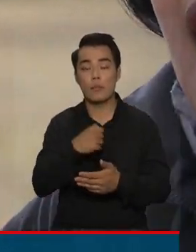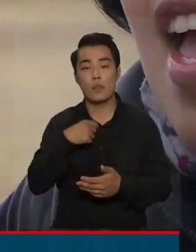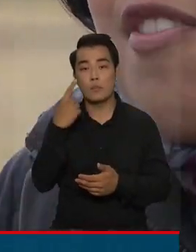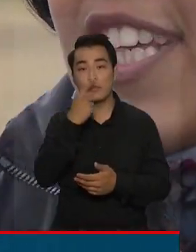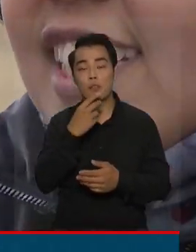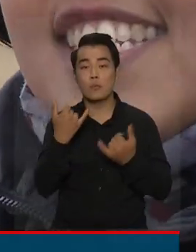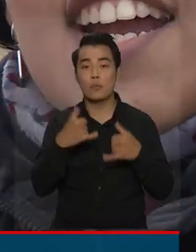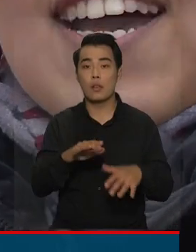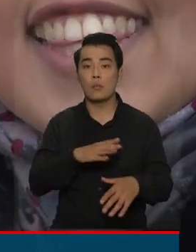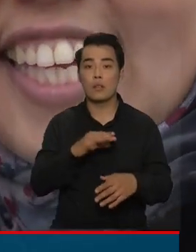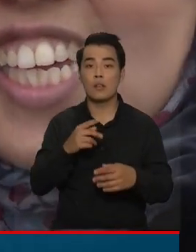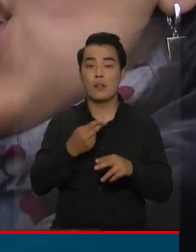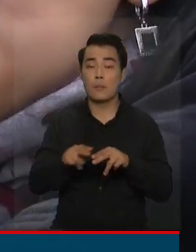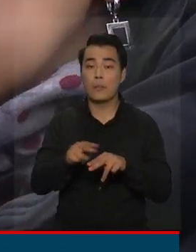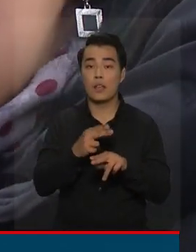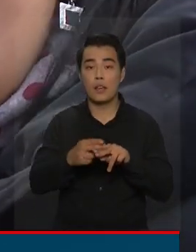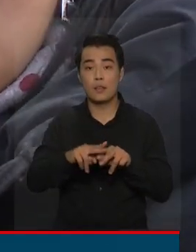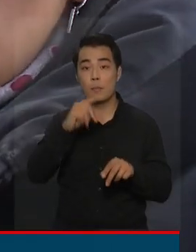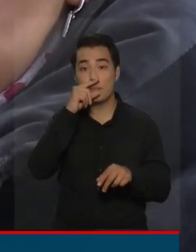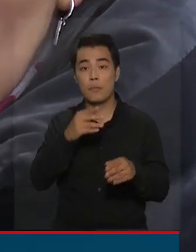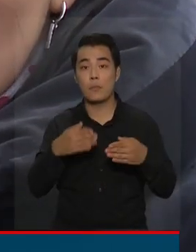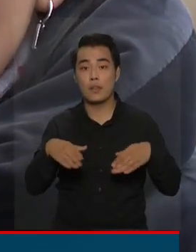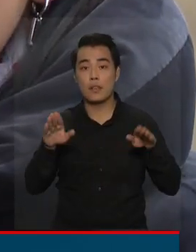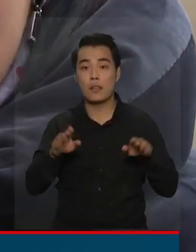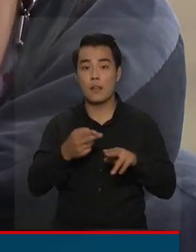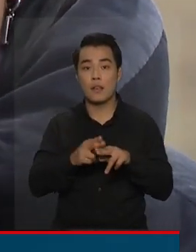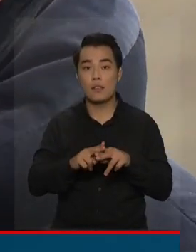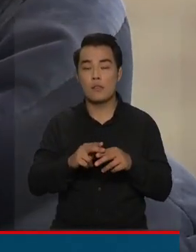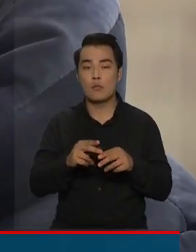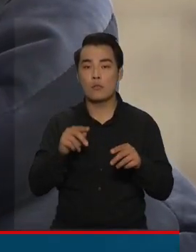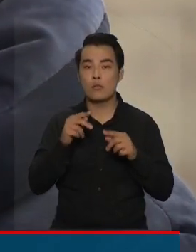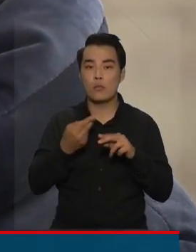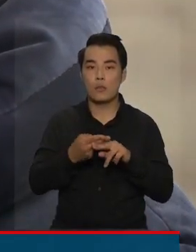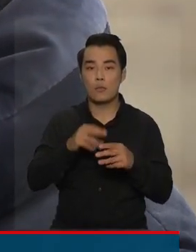зрелищностью. Ведь дрессировать таких хищных птиц является